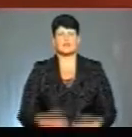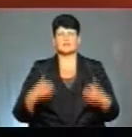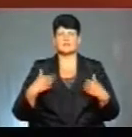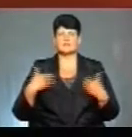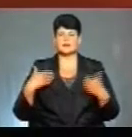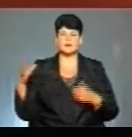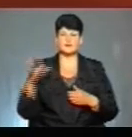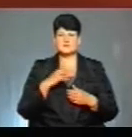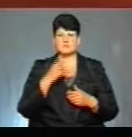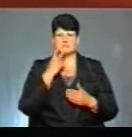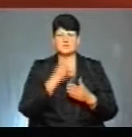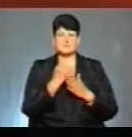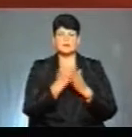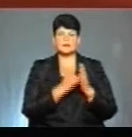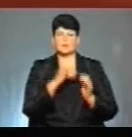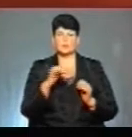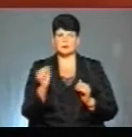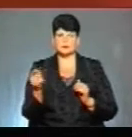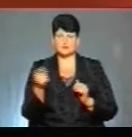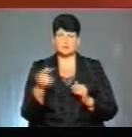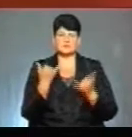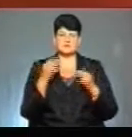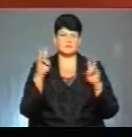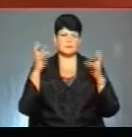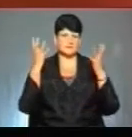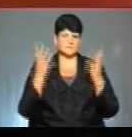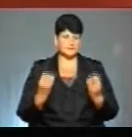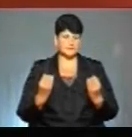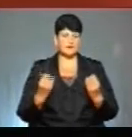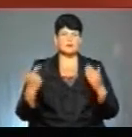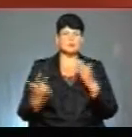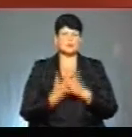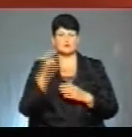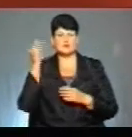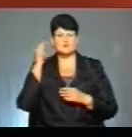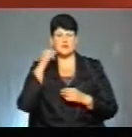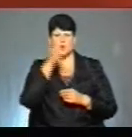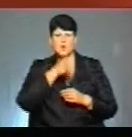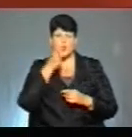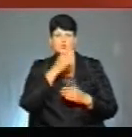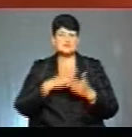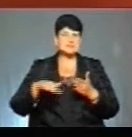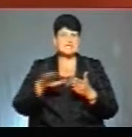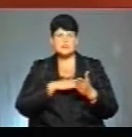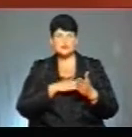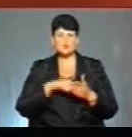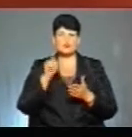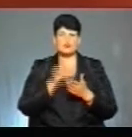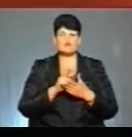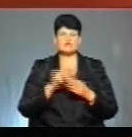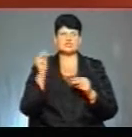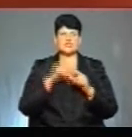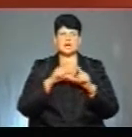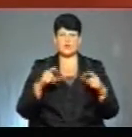Мої вітання усім глядачам телеканалу ЮА Тернопіль. В ефірі програма «Тема дня». З нового навчального року скасують обов'язкову шкільну форму,